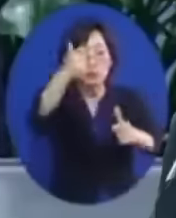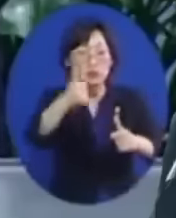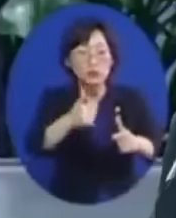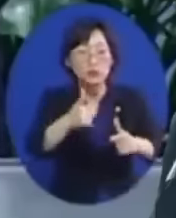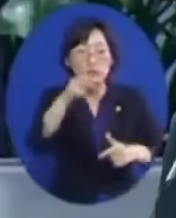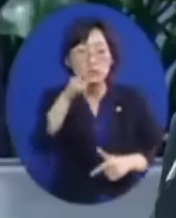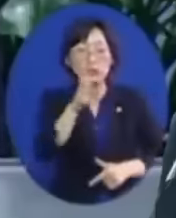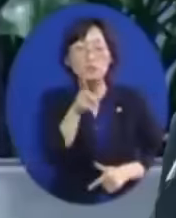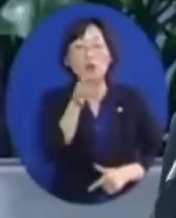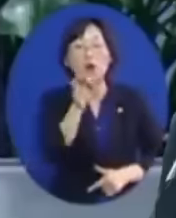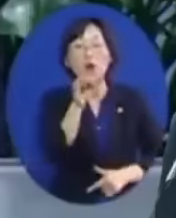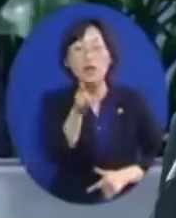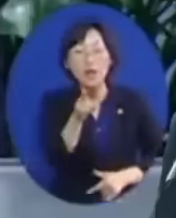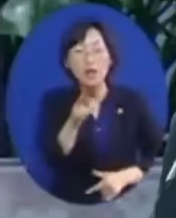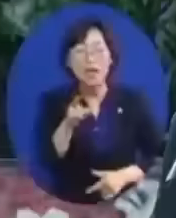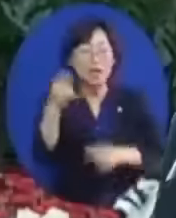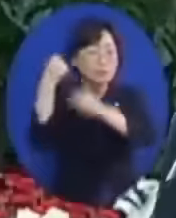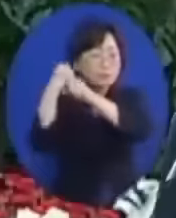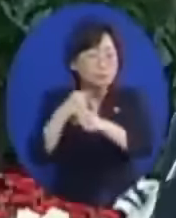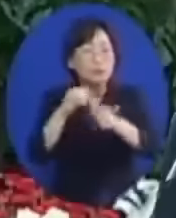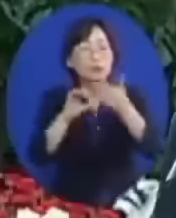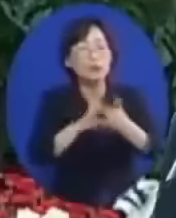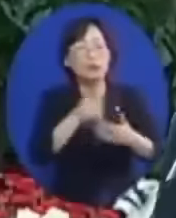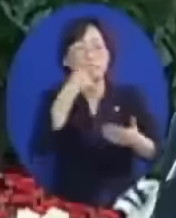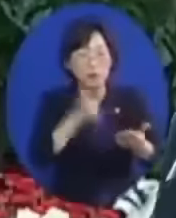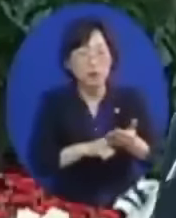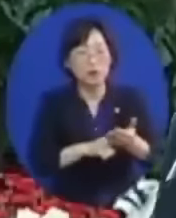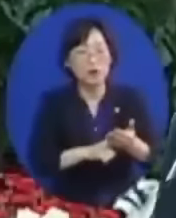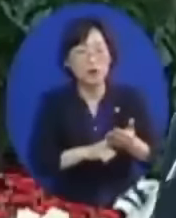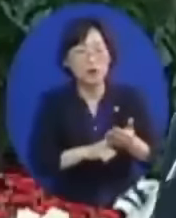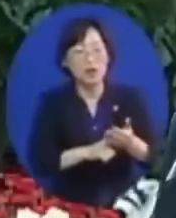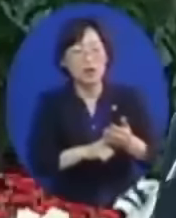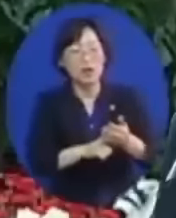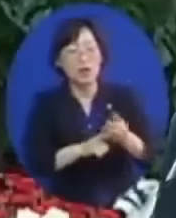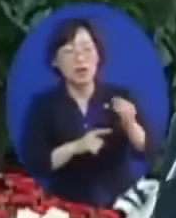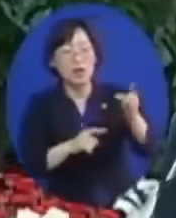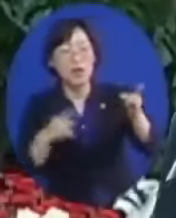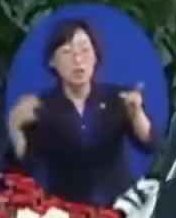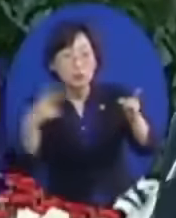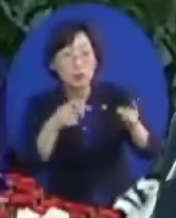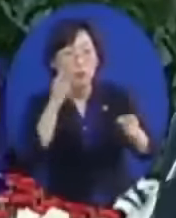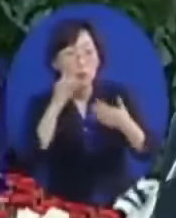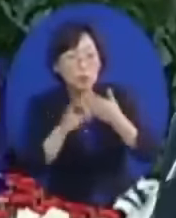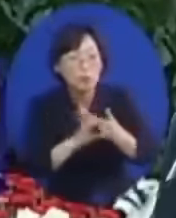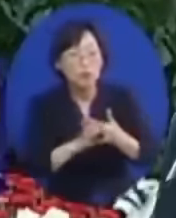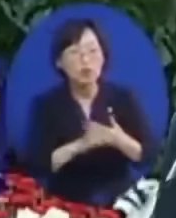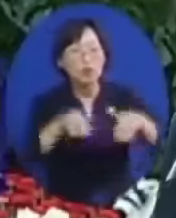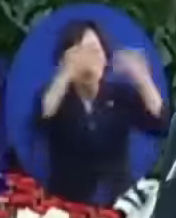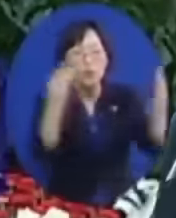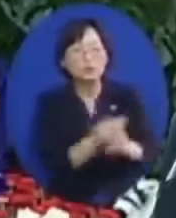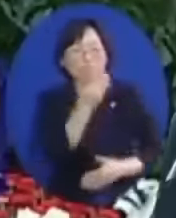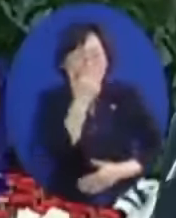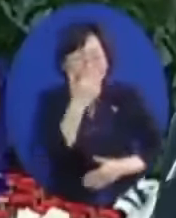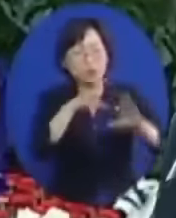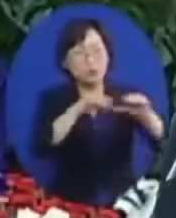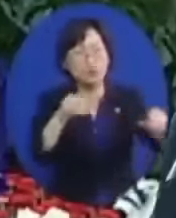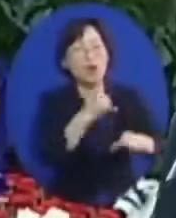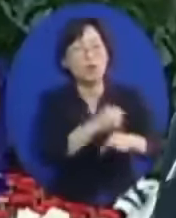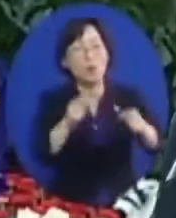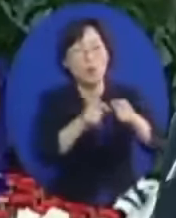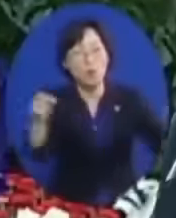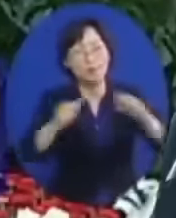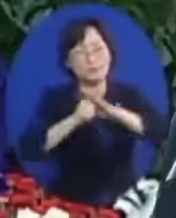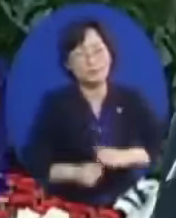않고 휴식을 가진다는 것입니다. 에베소 4장 2절로 3절에 모든 겸손과 온유로 하고 오래 참음으로